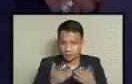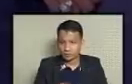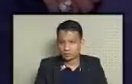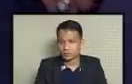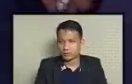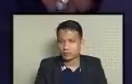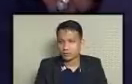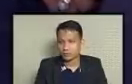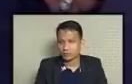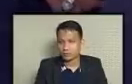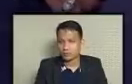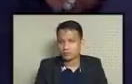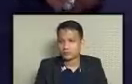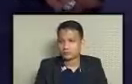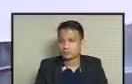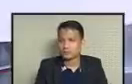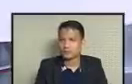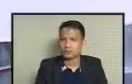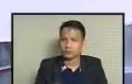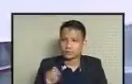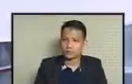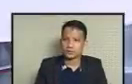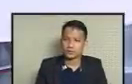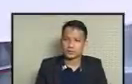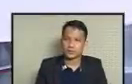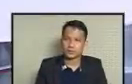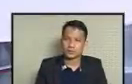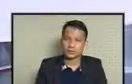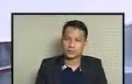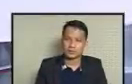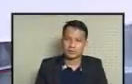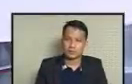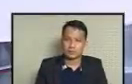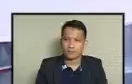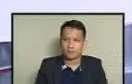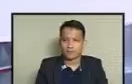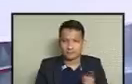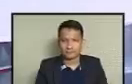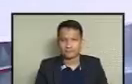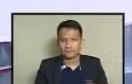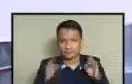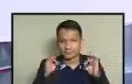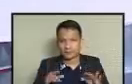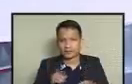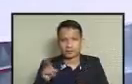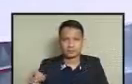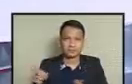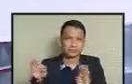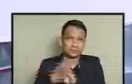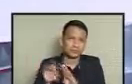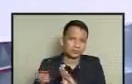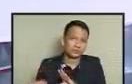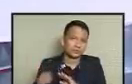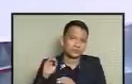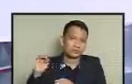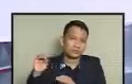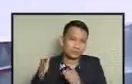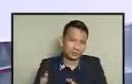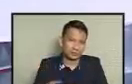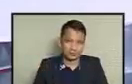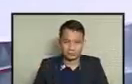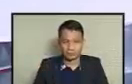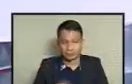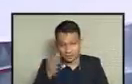Yes, sir. Opo, sir. Okay. Sir. Yes, po. Delikado mapapasa na ito, makukulong pa ito may-ari